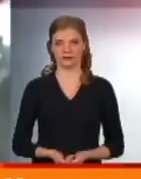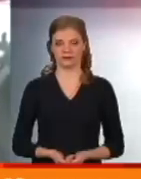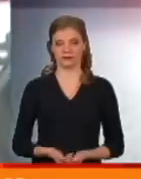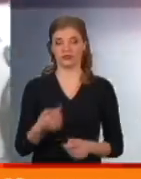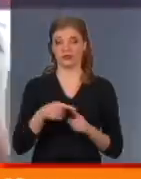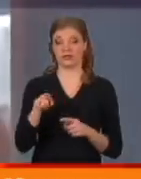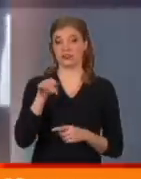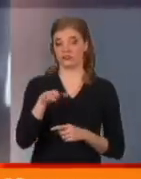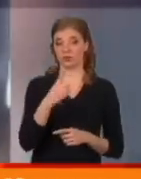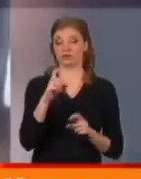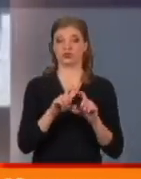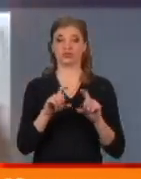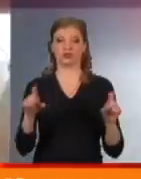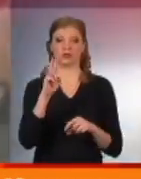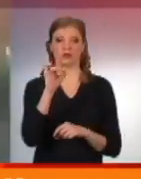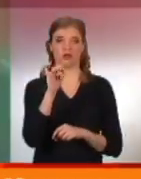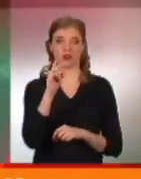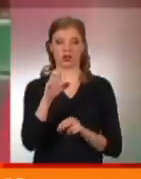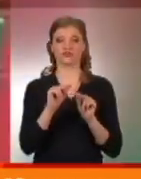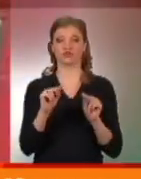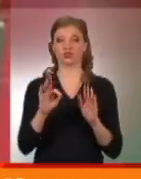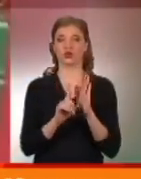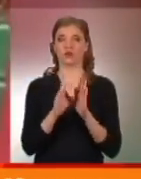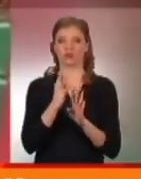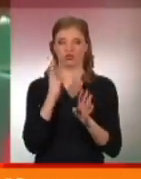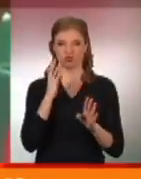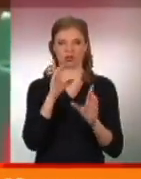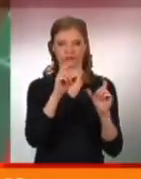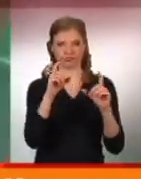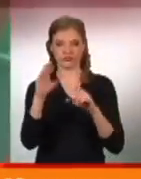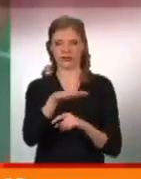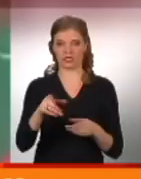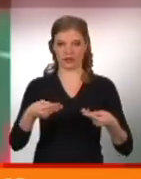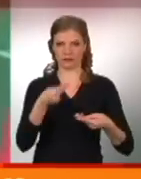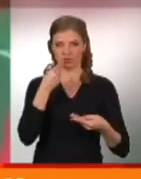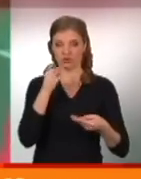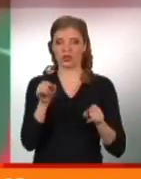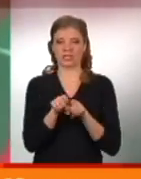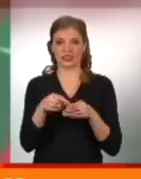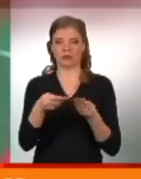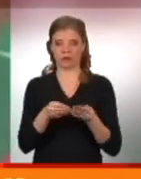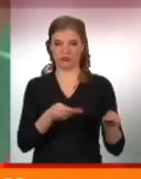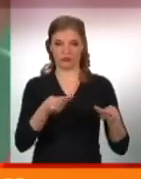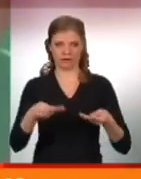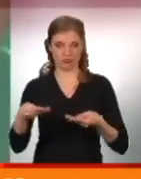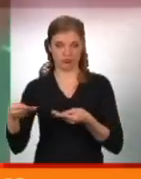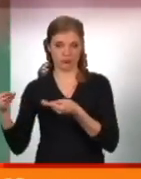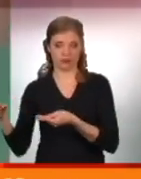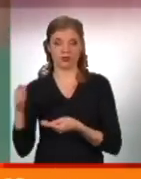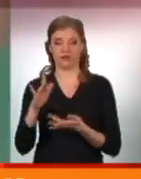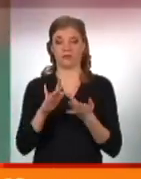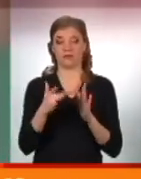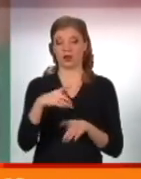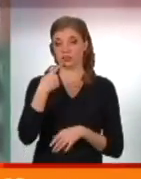Це відео з однієї зі шкіл Каракаса. Вчителька по черзі фотографує дітей з їжею, та сама тарілка ходить по колу. У